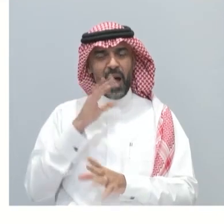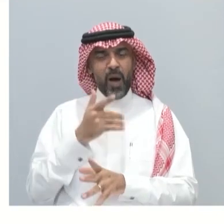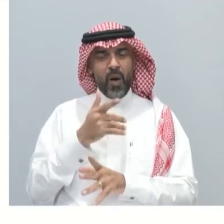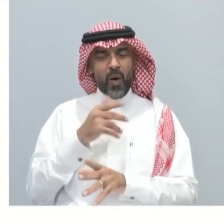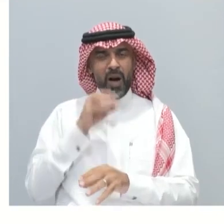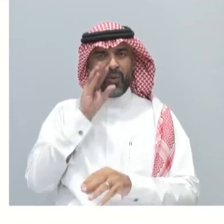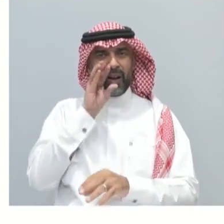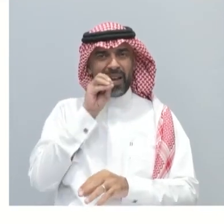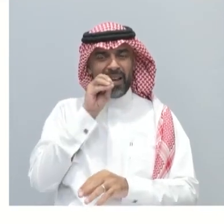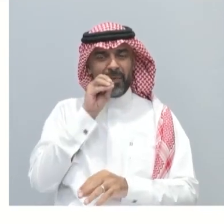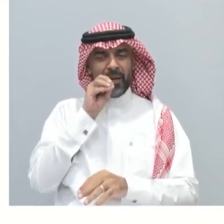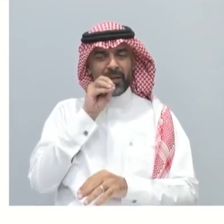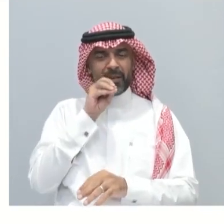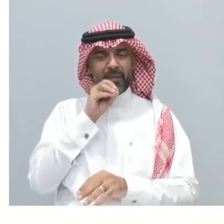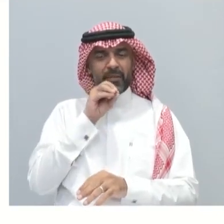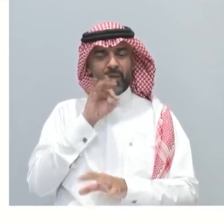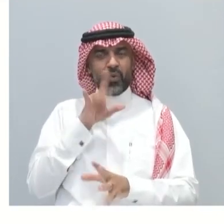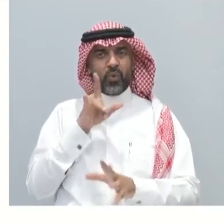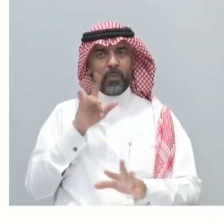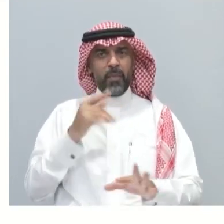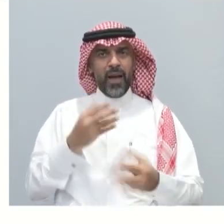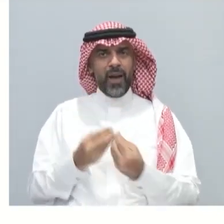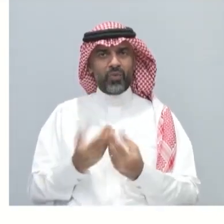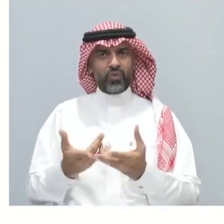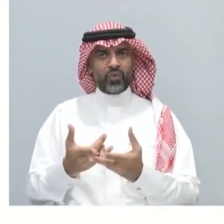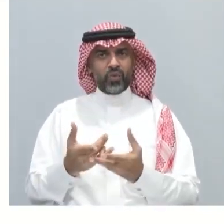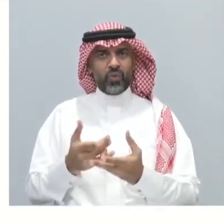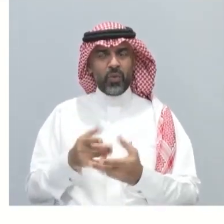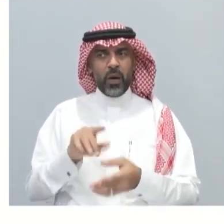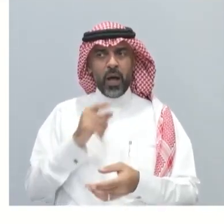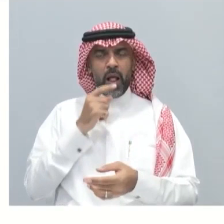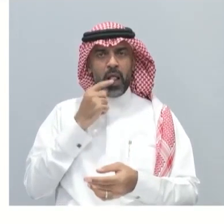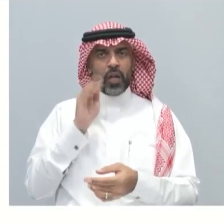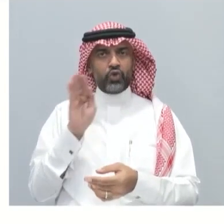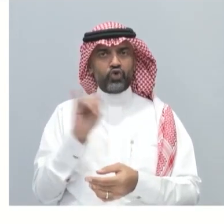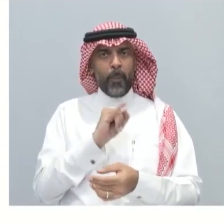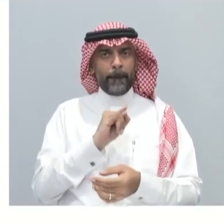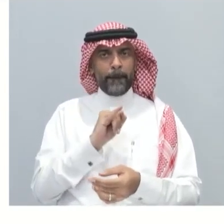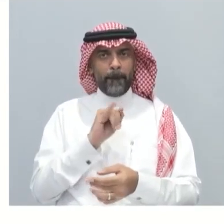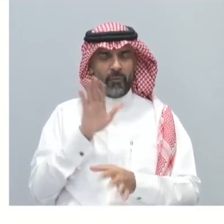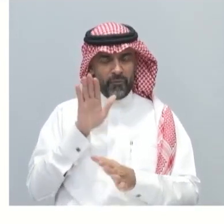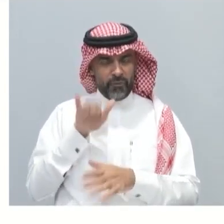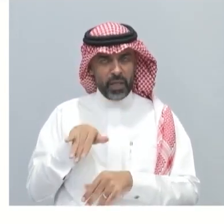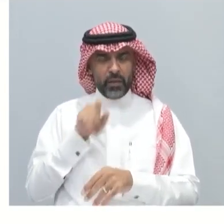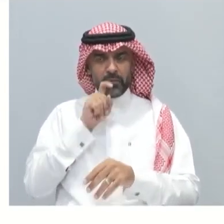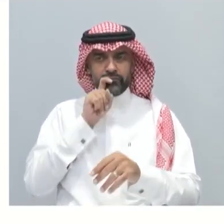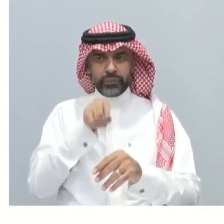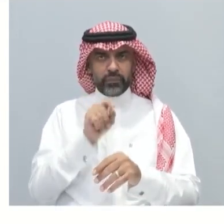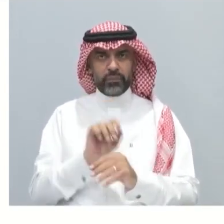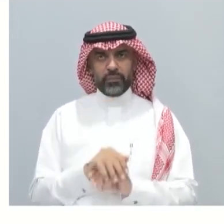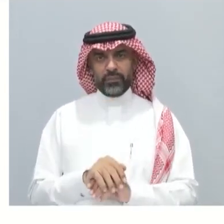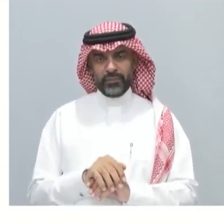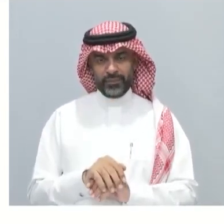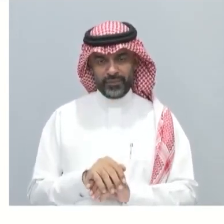الكلابات غالبا ما تتصل بغده سامه اذا تقوم بعمل الانياب او